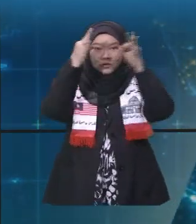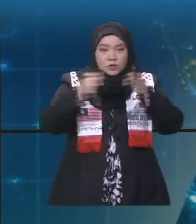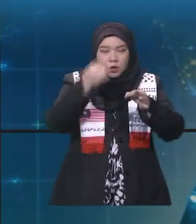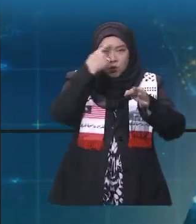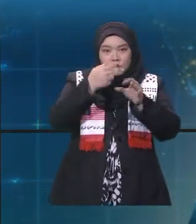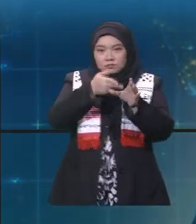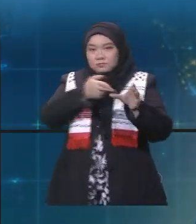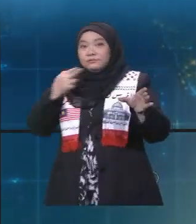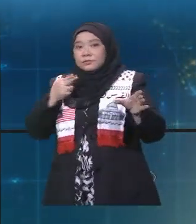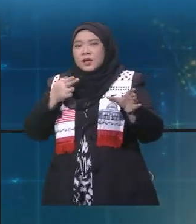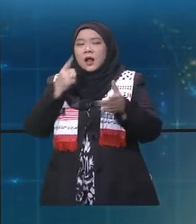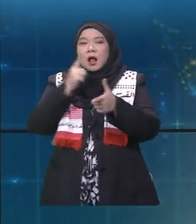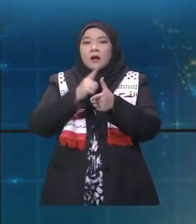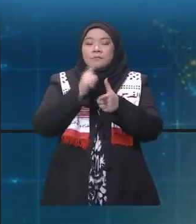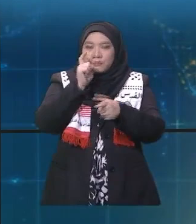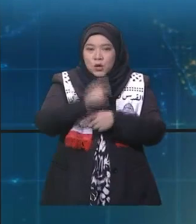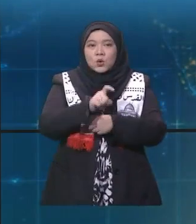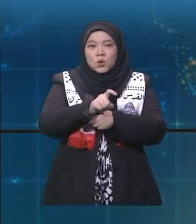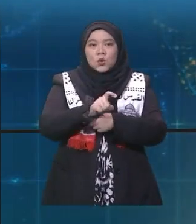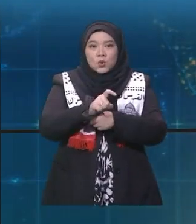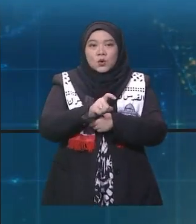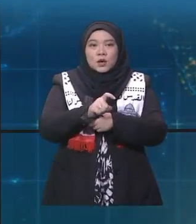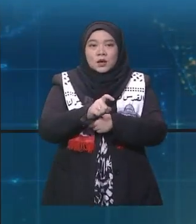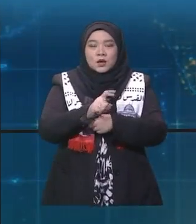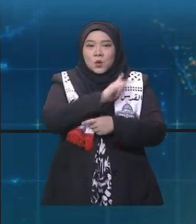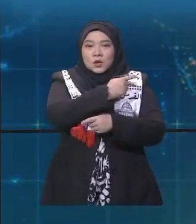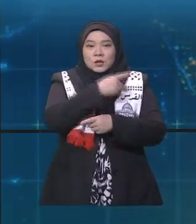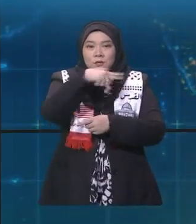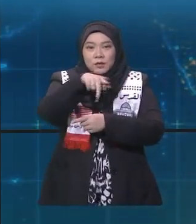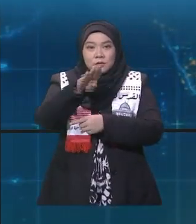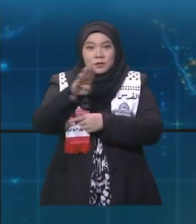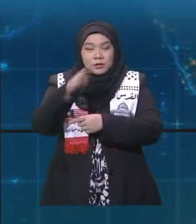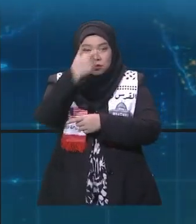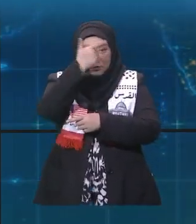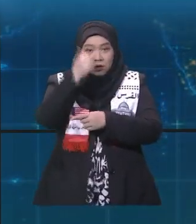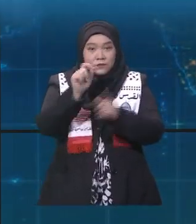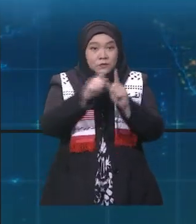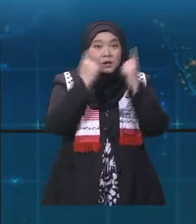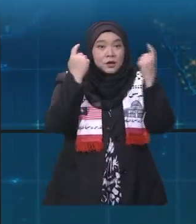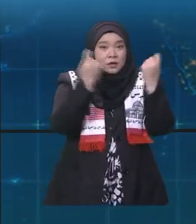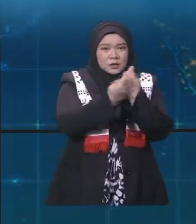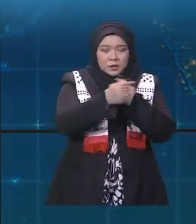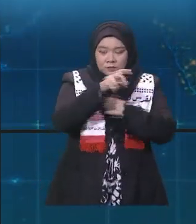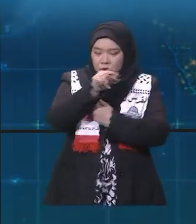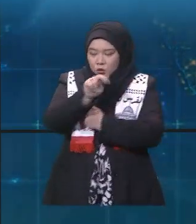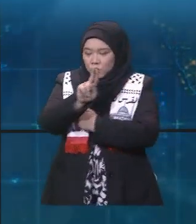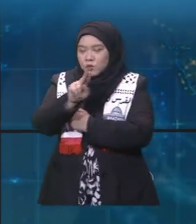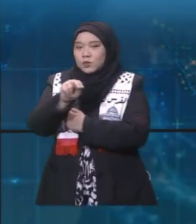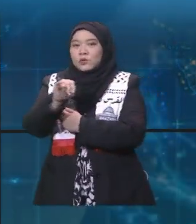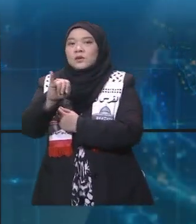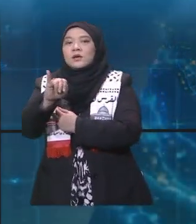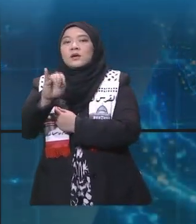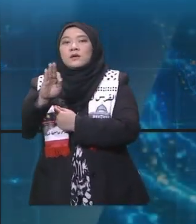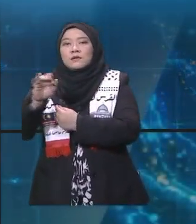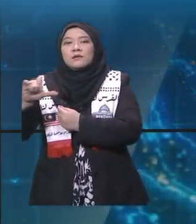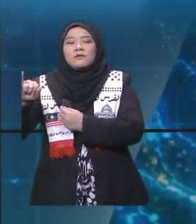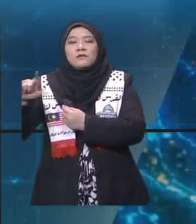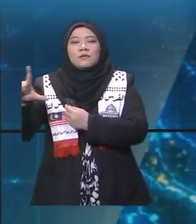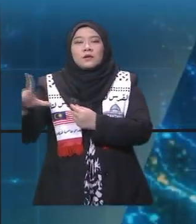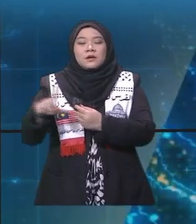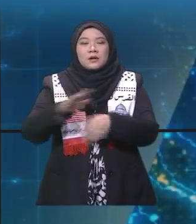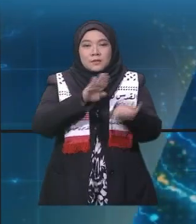berundur atau sebaliknya memerlukan mandat PBB. Berikutan pasukan interim Pertubuhan Bangsa-Bangsa Bersatu UNIFIL adalah di